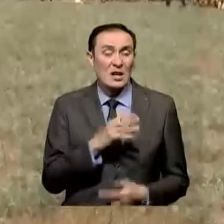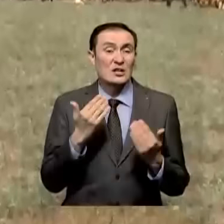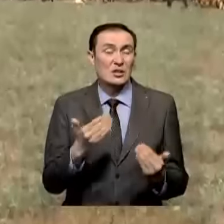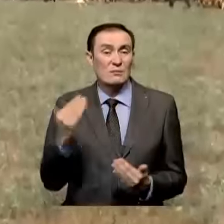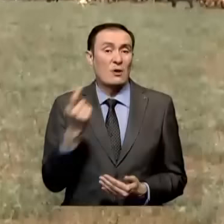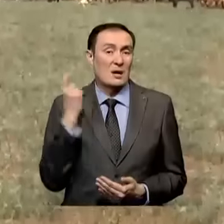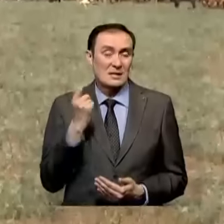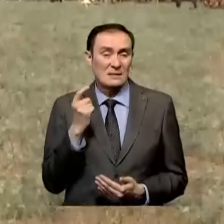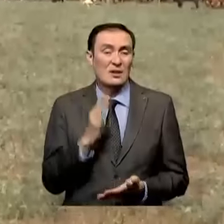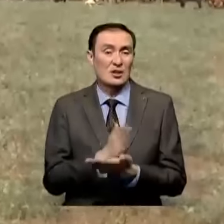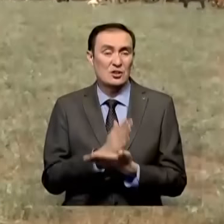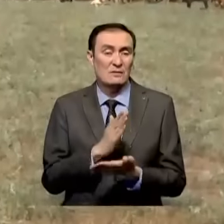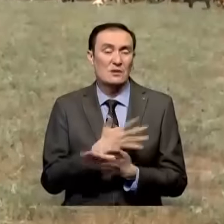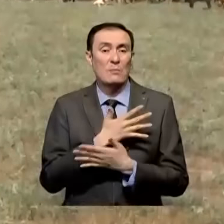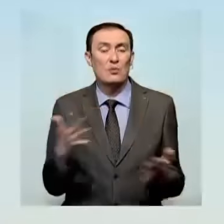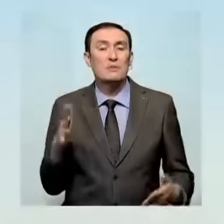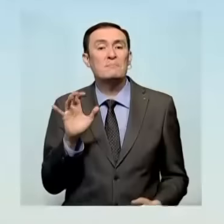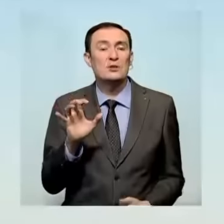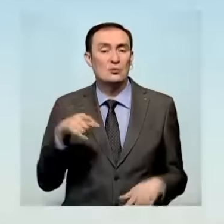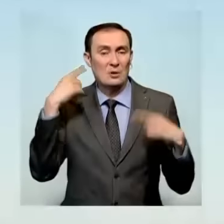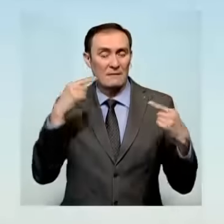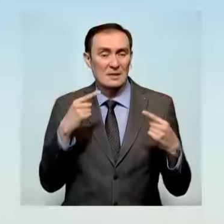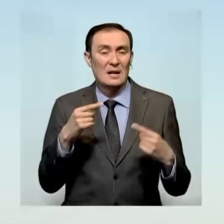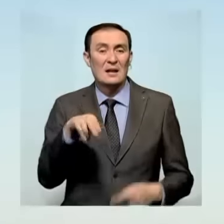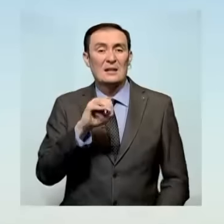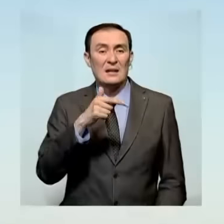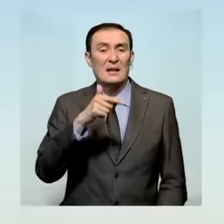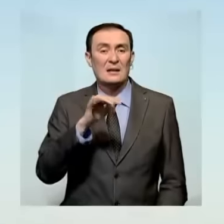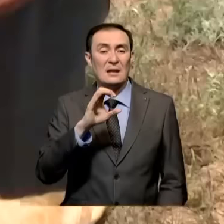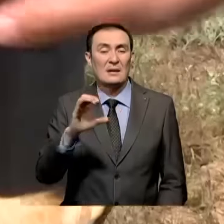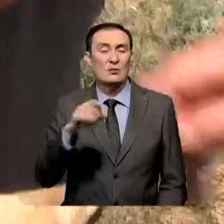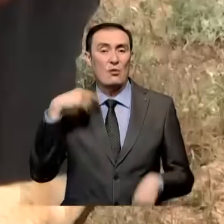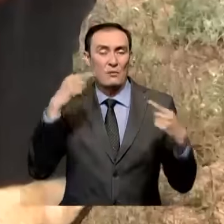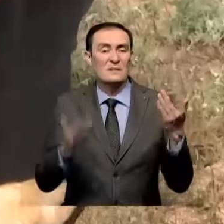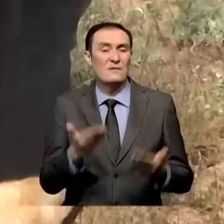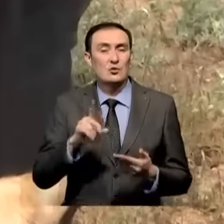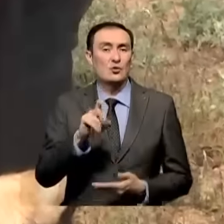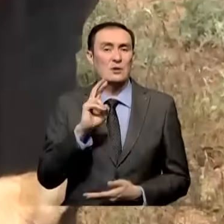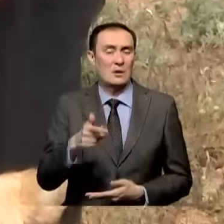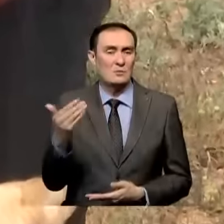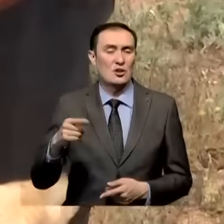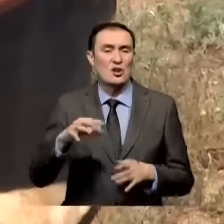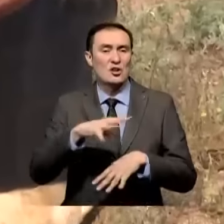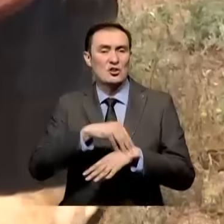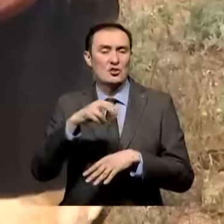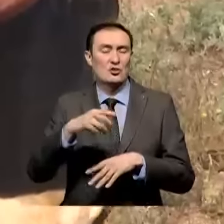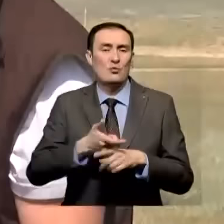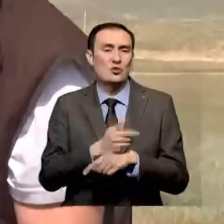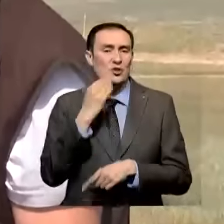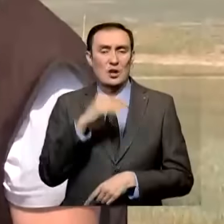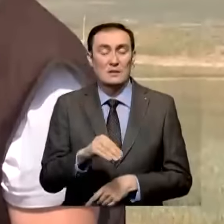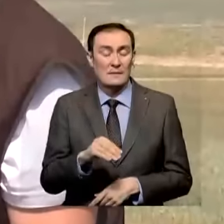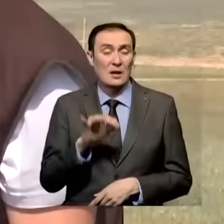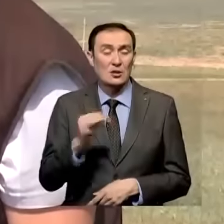Сейчас в его хозяйстве их насчитывается более 500. Дегерезские овцы весят более 100 килограмм, их шерсть отличается высоким